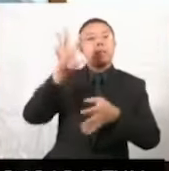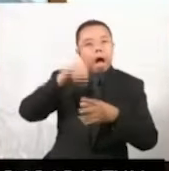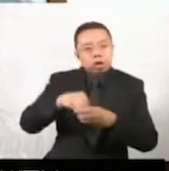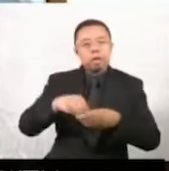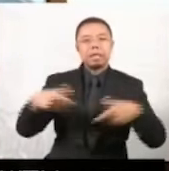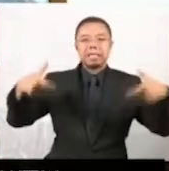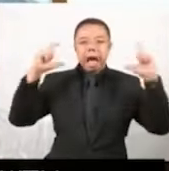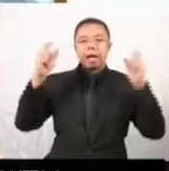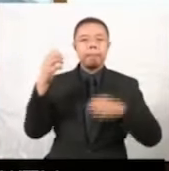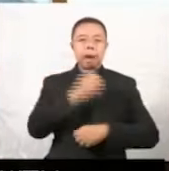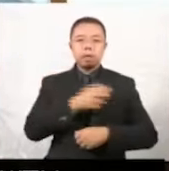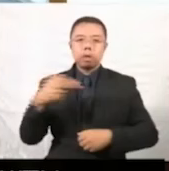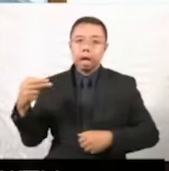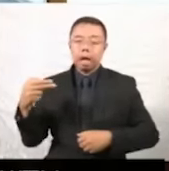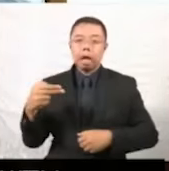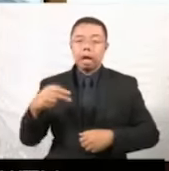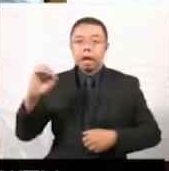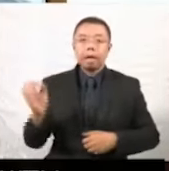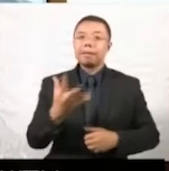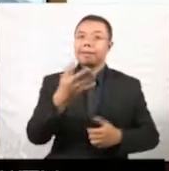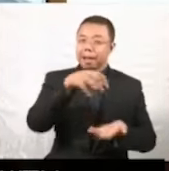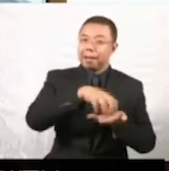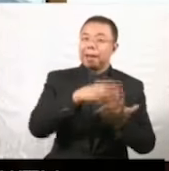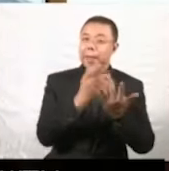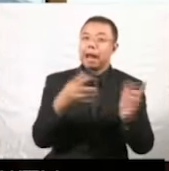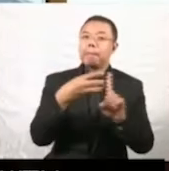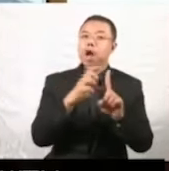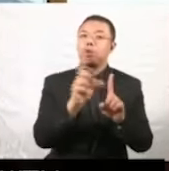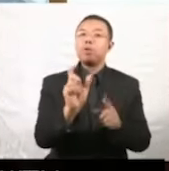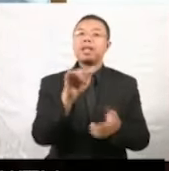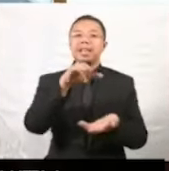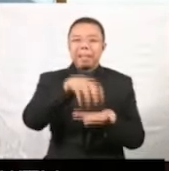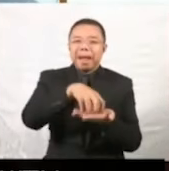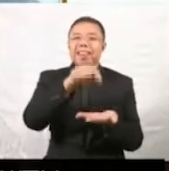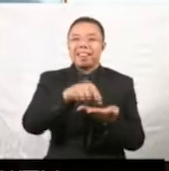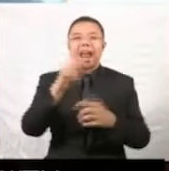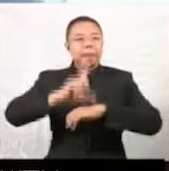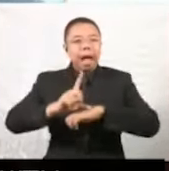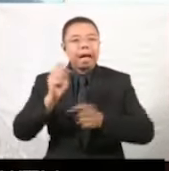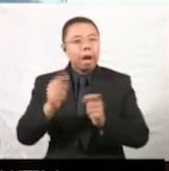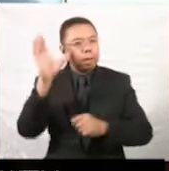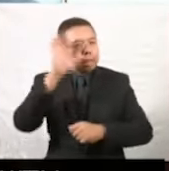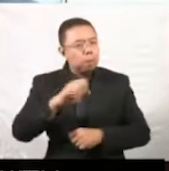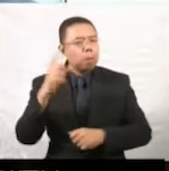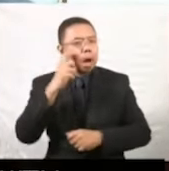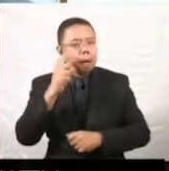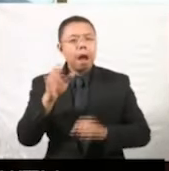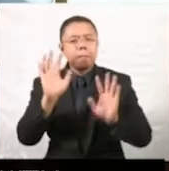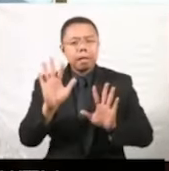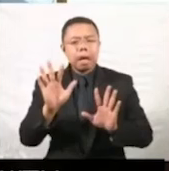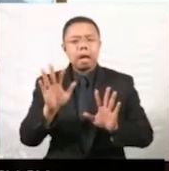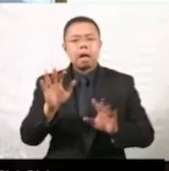bangsa dan kebetulan masyarakat badwi ada di sana Dan mungkin kalau Mas Darma juga tahu banyak Karuhun di